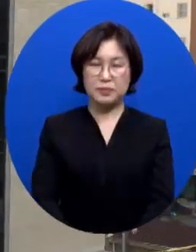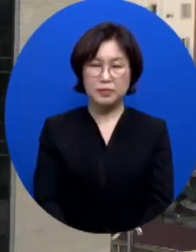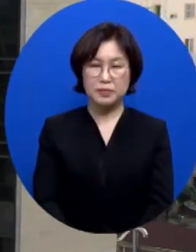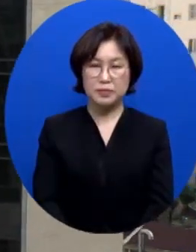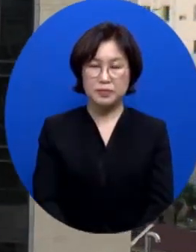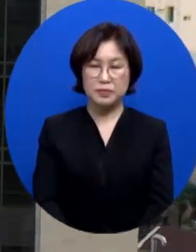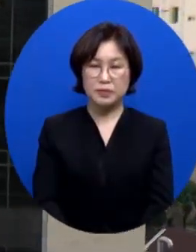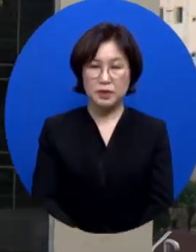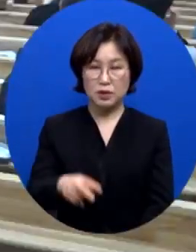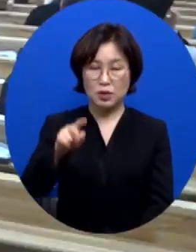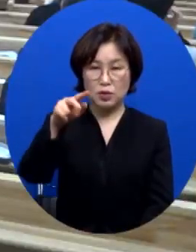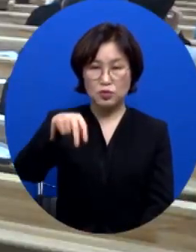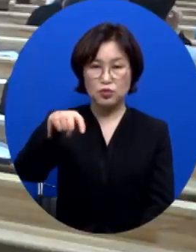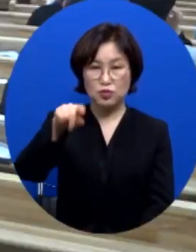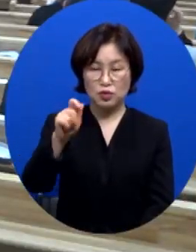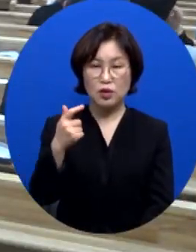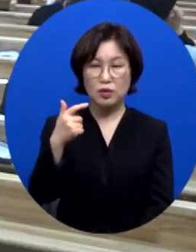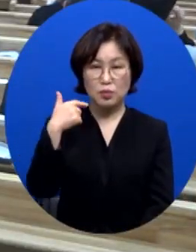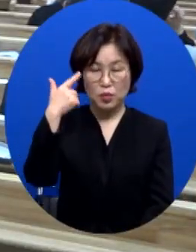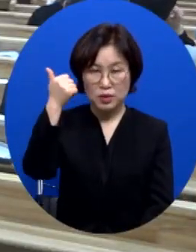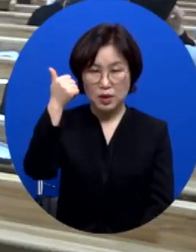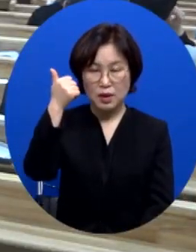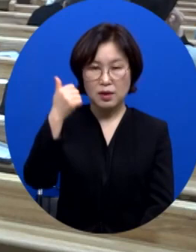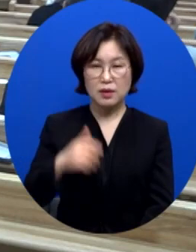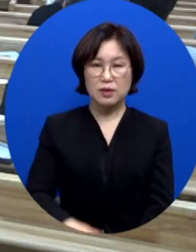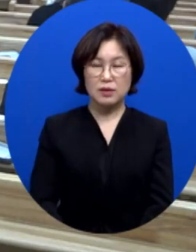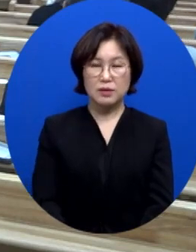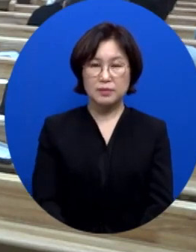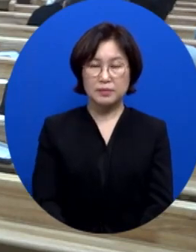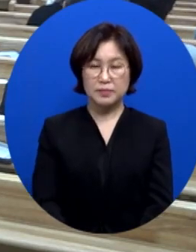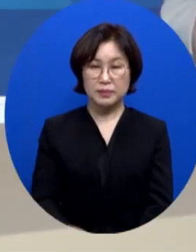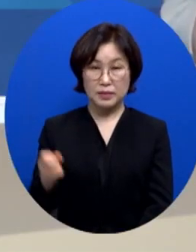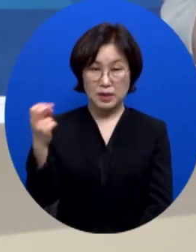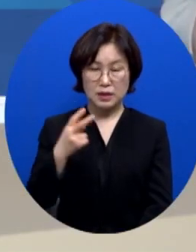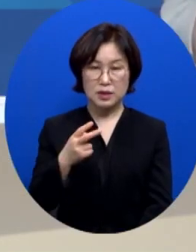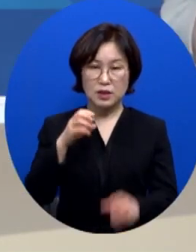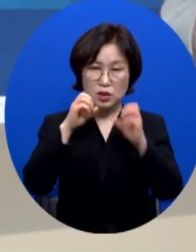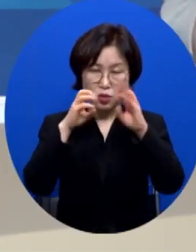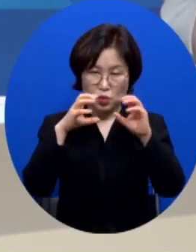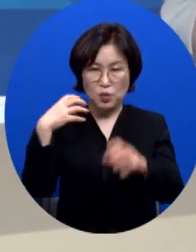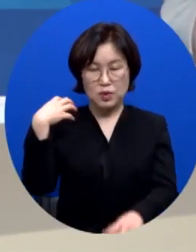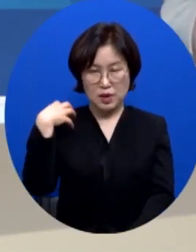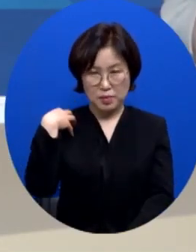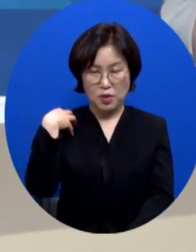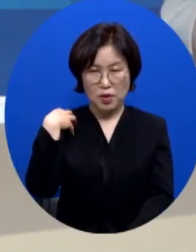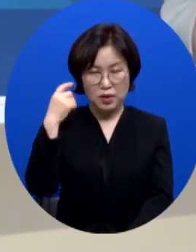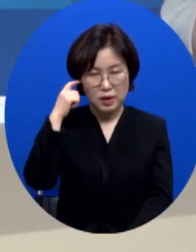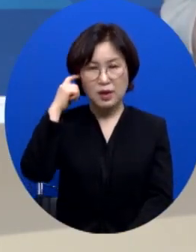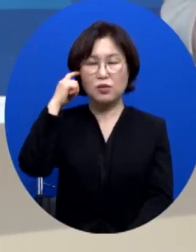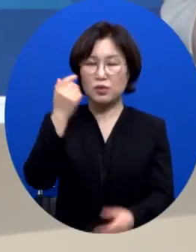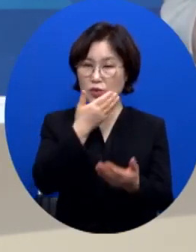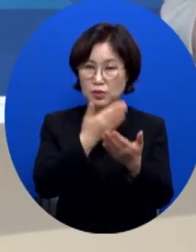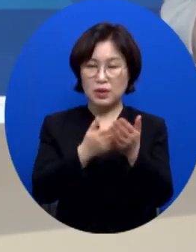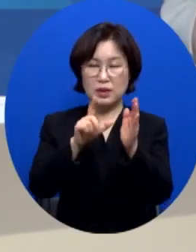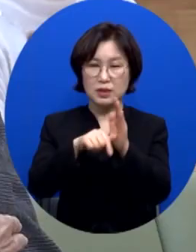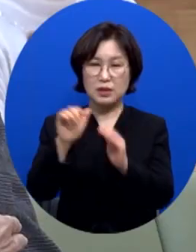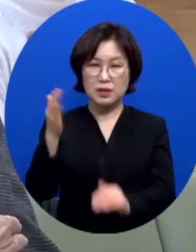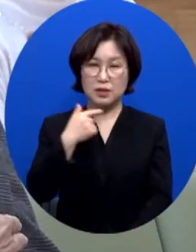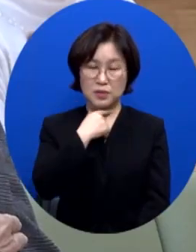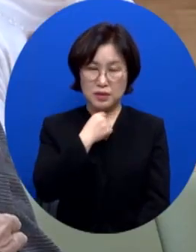첫 수관 목사는 cts 와 함께하는 이 자리를 통해 다시금 선교 사명을 일깨우는 귀한 시간이 되길 바란다 고